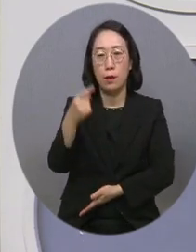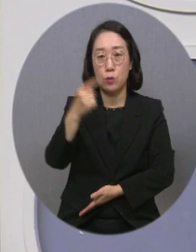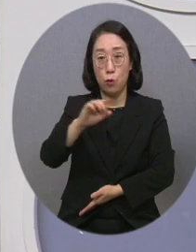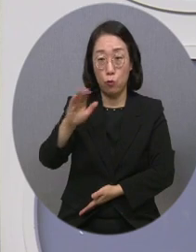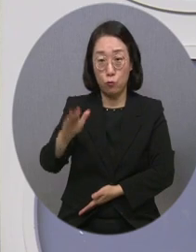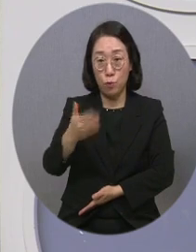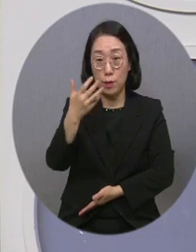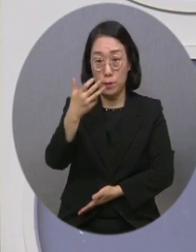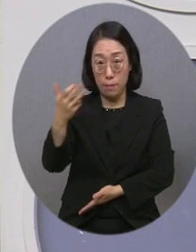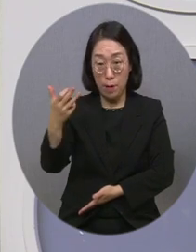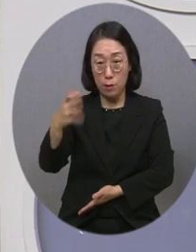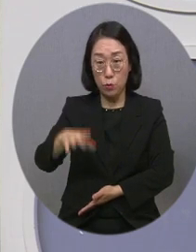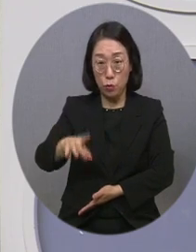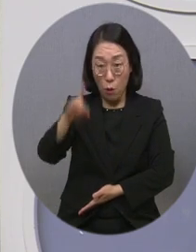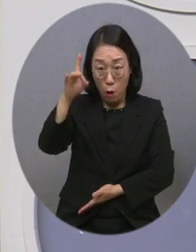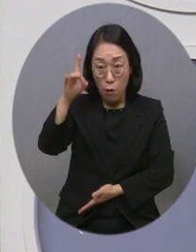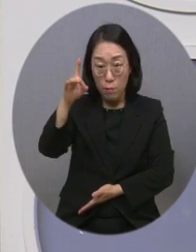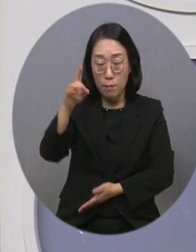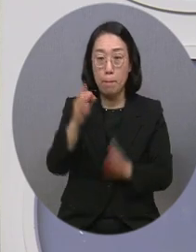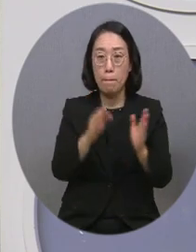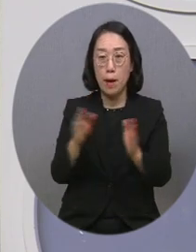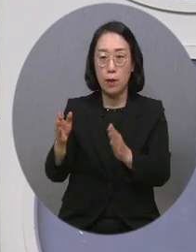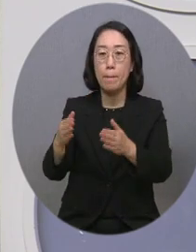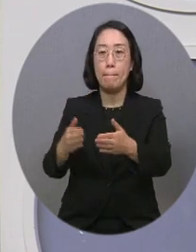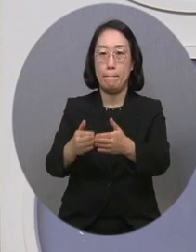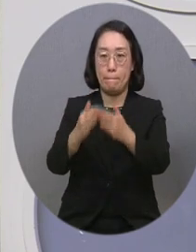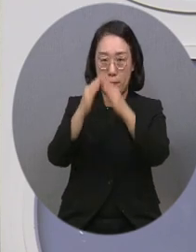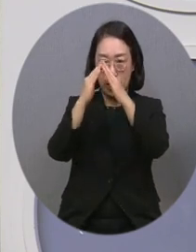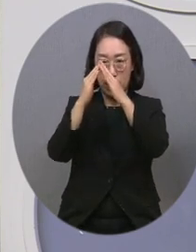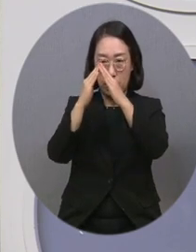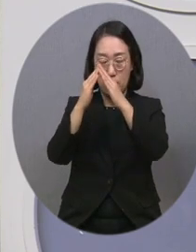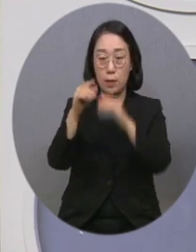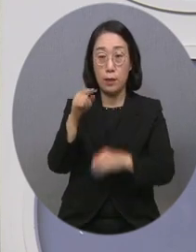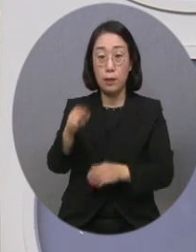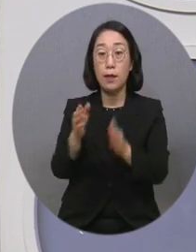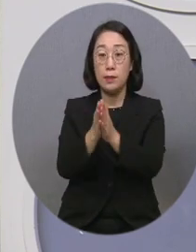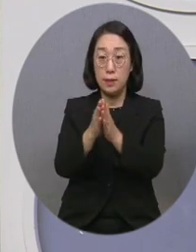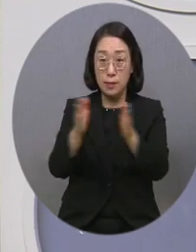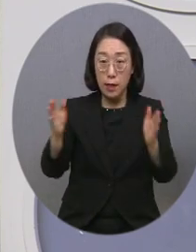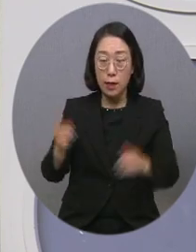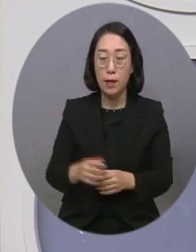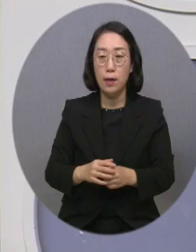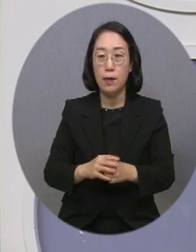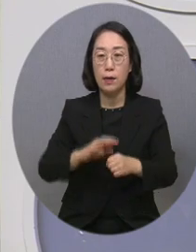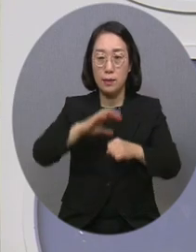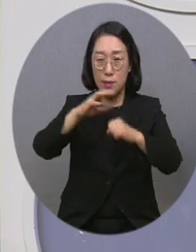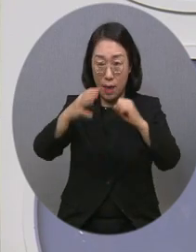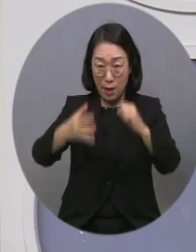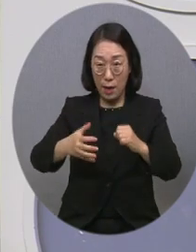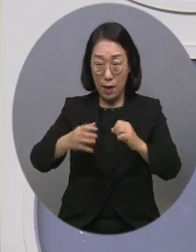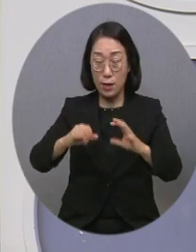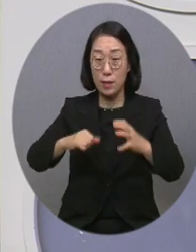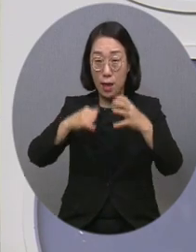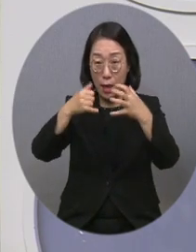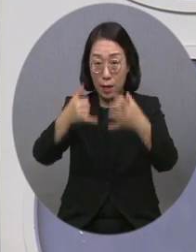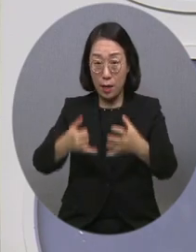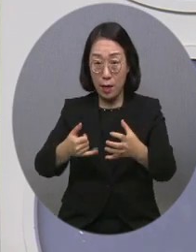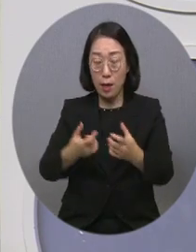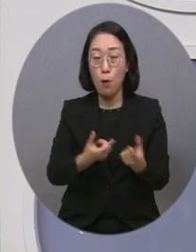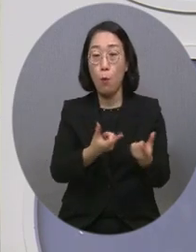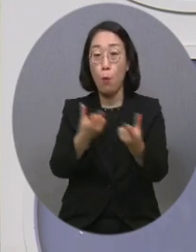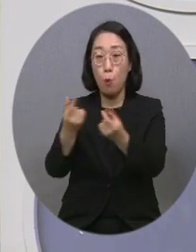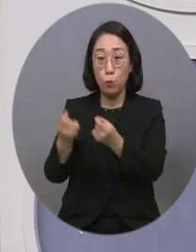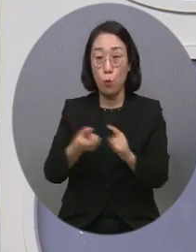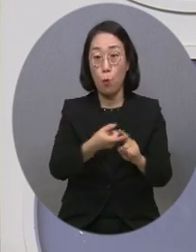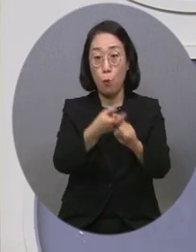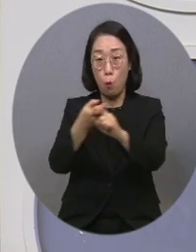공동 모금이라는 제도가 거기서 이제 나오기 시작하죠. 그래서 거기에서 나온 게 이제 세계 공동 모금회가 이제 만들어지고 우리나라도